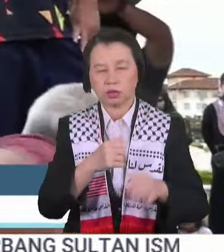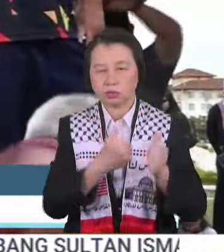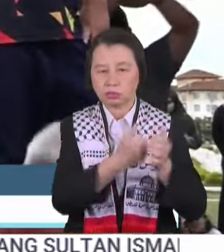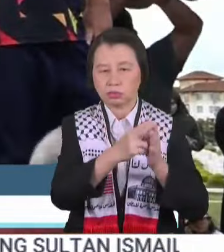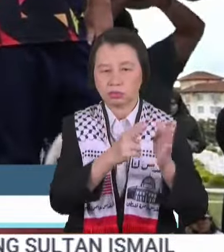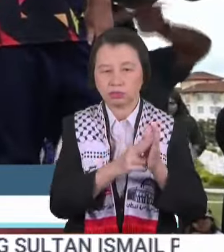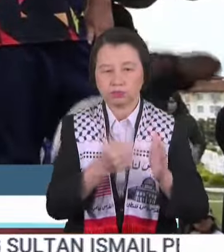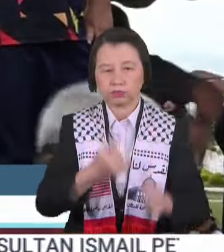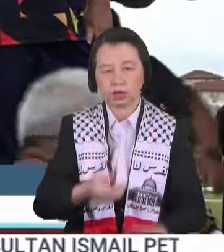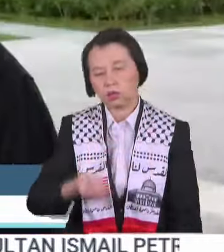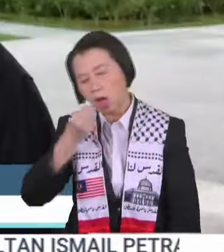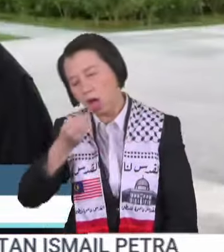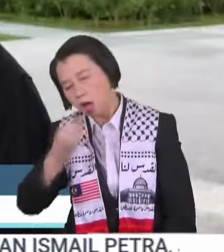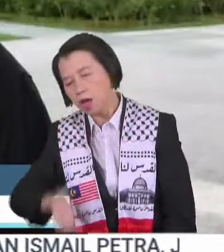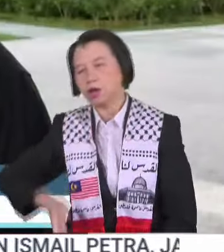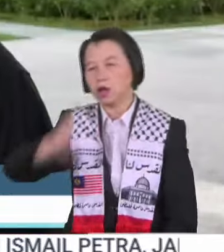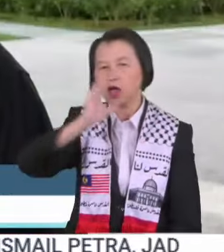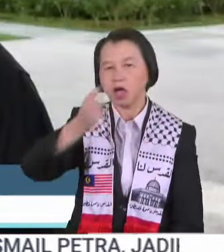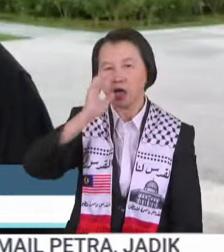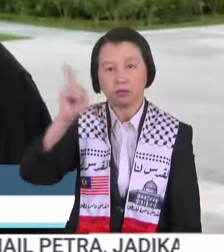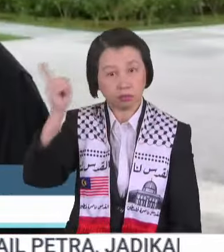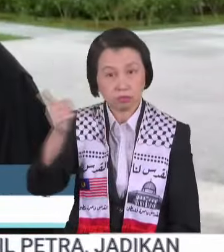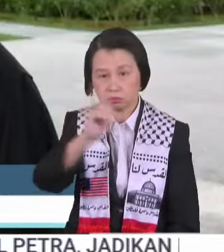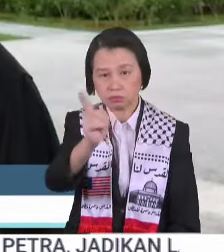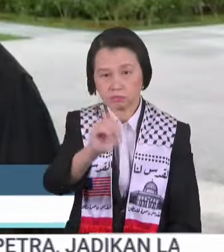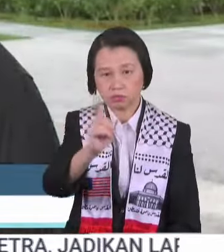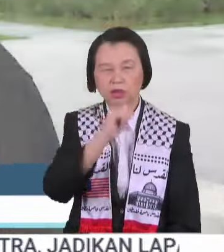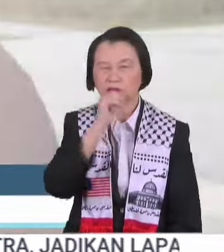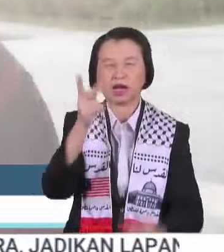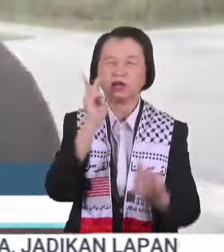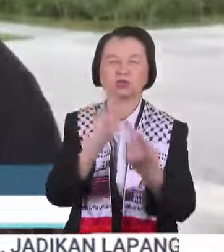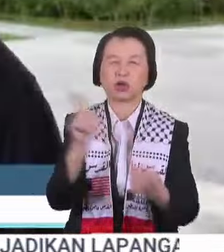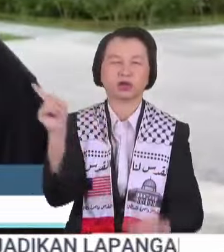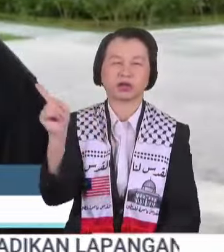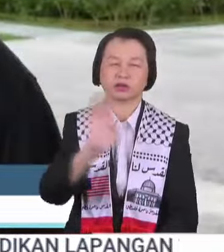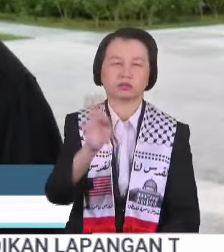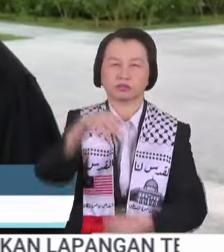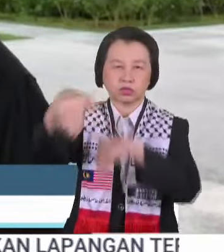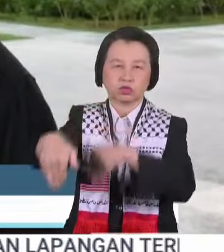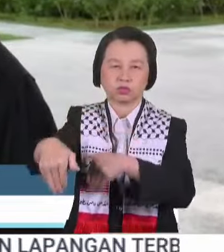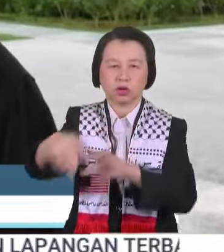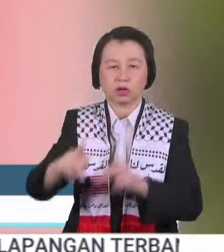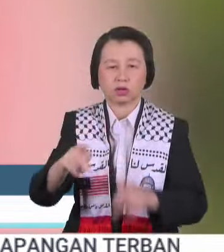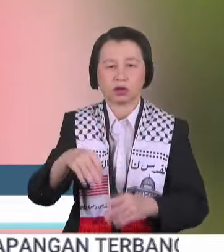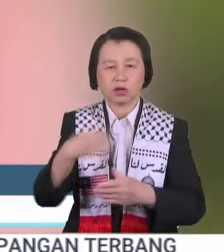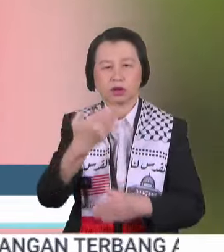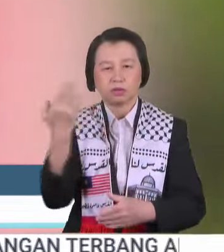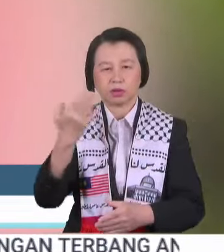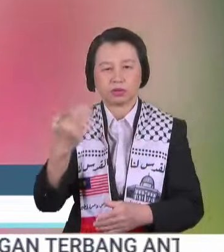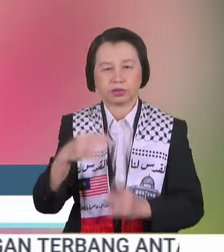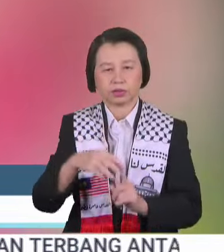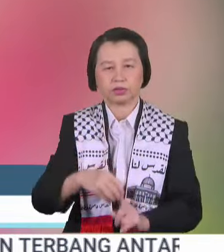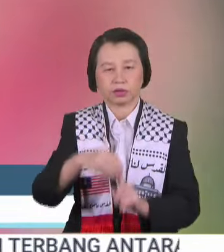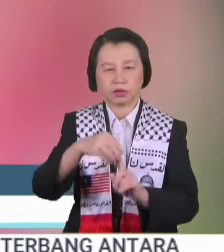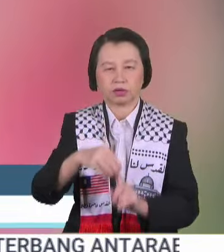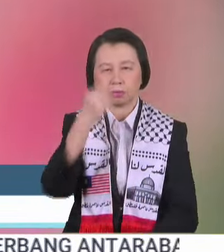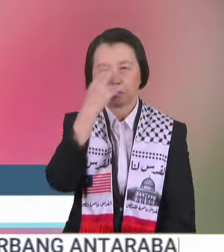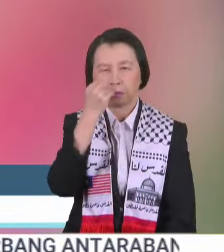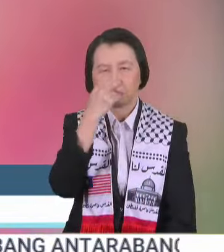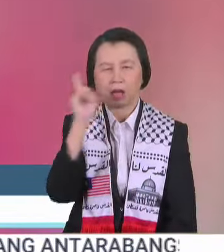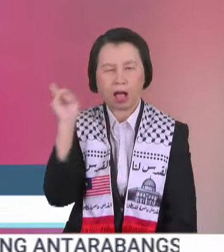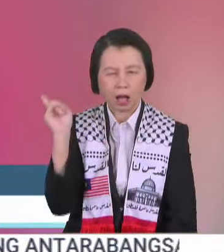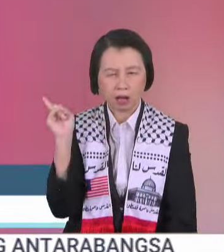Jangan nak makan minum pula, tak boleh. Kan tak sesuai tempat itu. Orang sekarang ni luar biasa, dia punya keunikan,